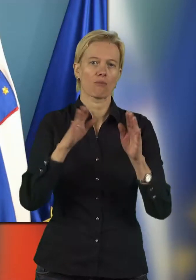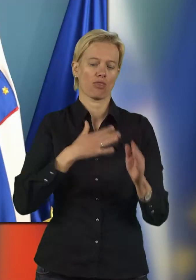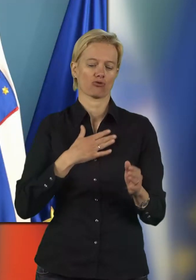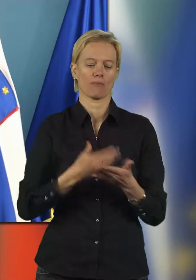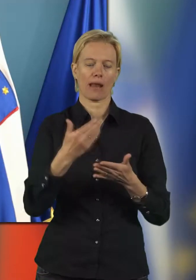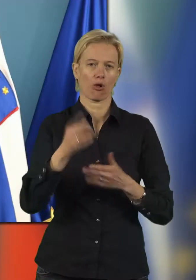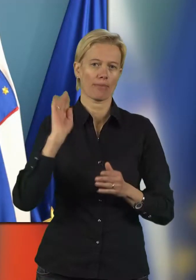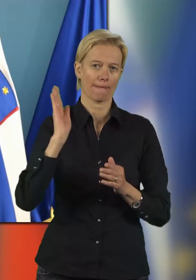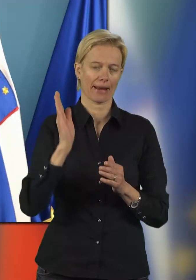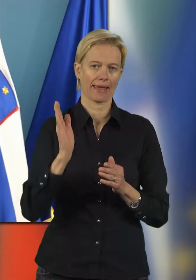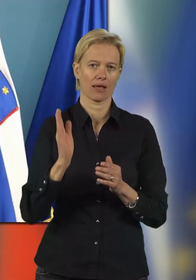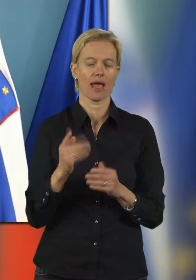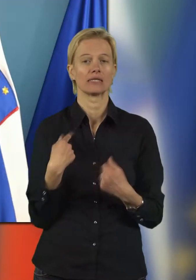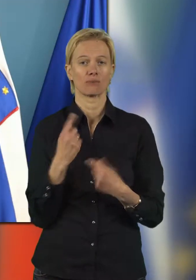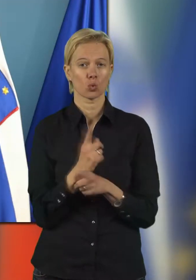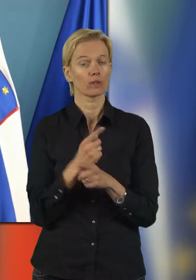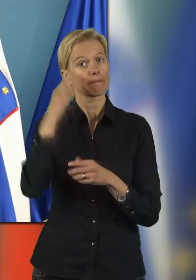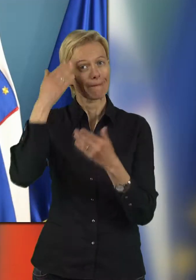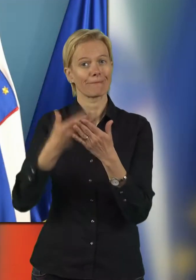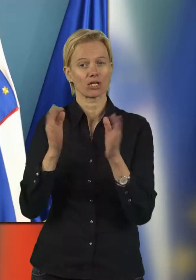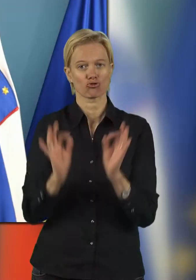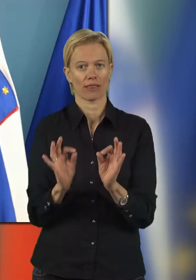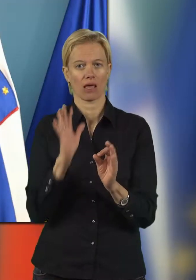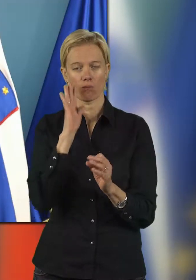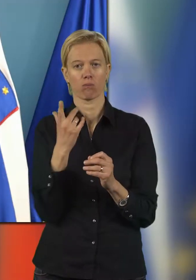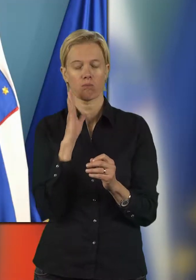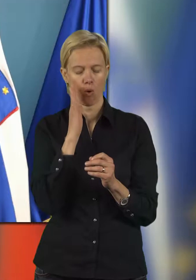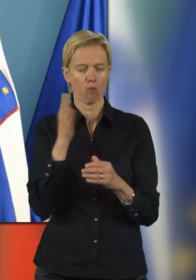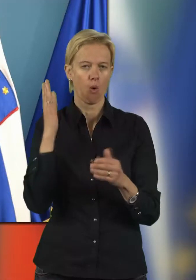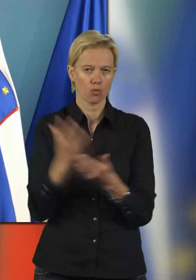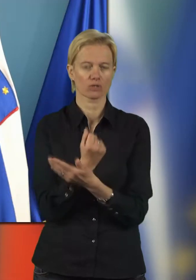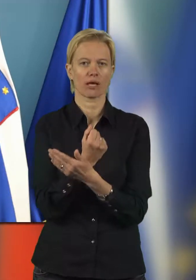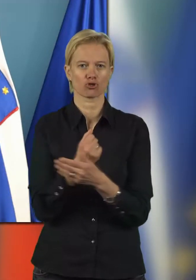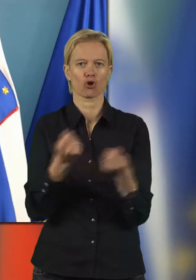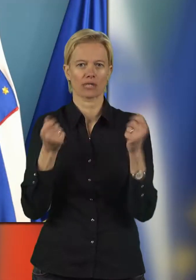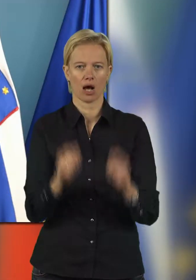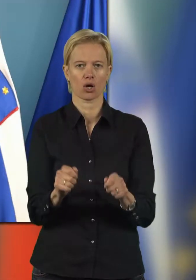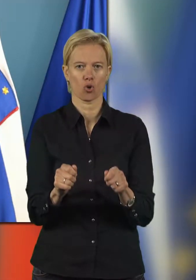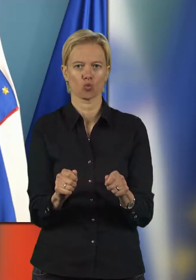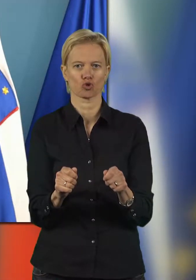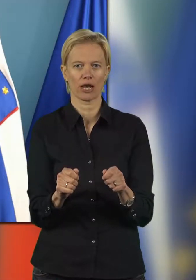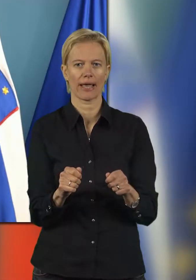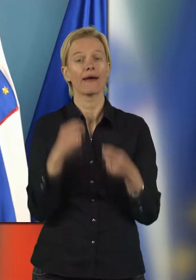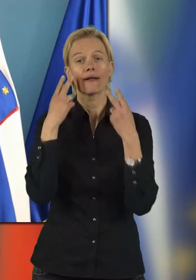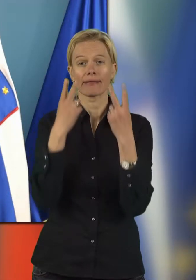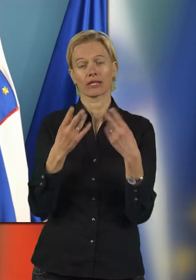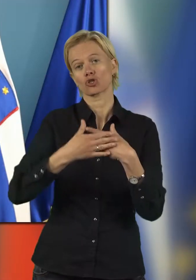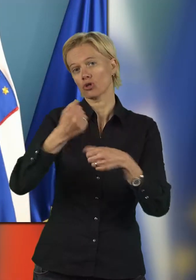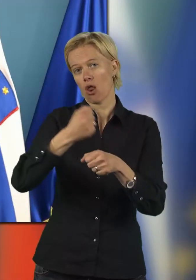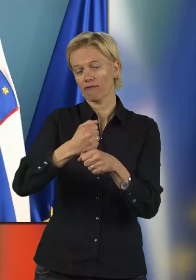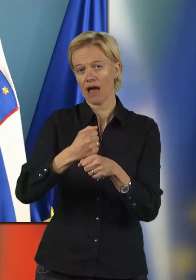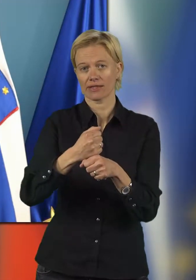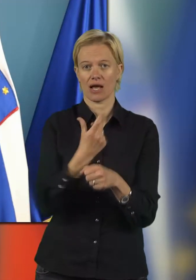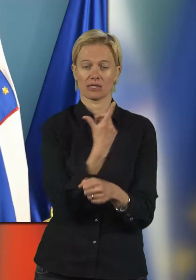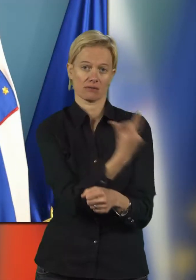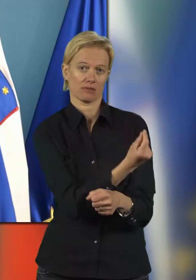Mi gremo z našim predlogom naprej in sem tudi prepričan, da bomo z njim prišli do uspešnega zaključka.